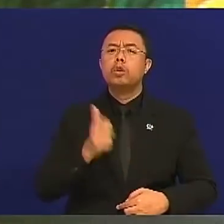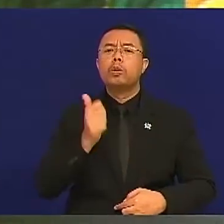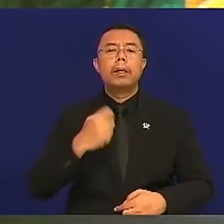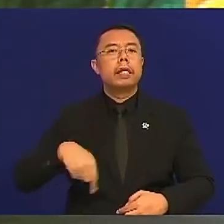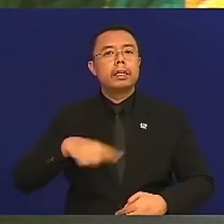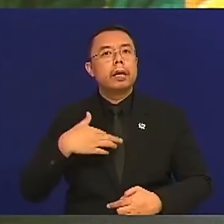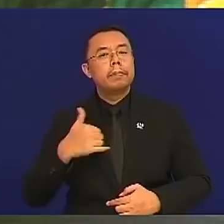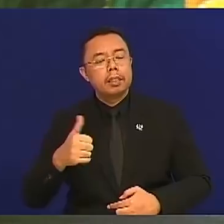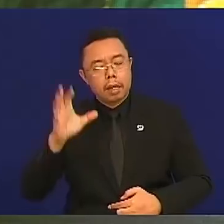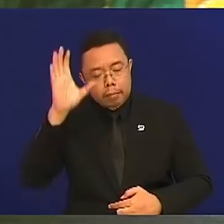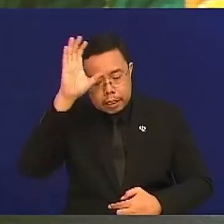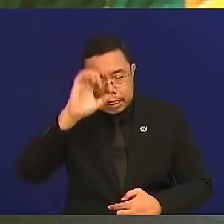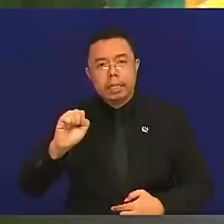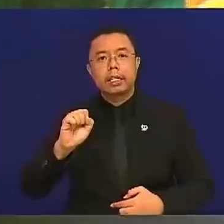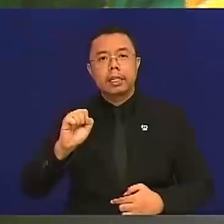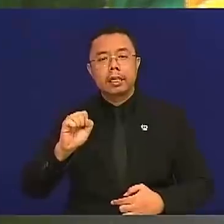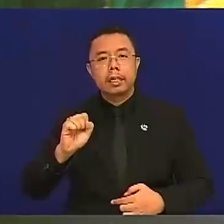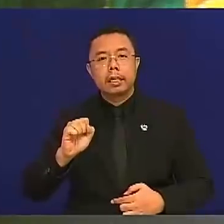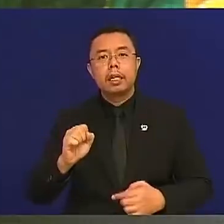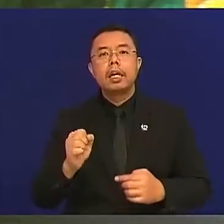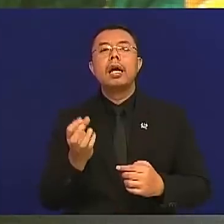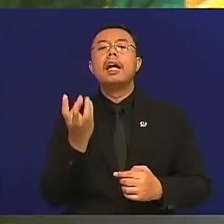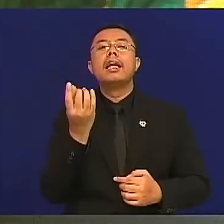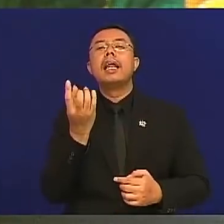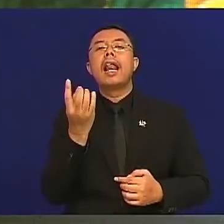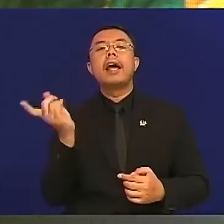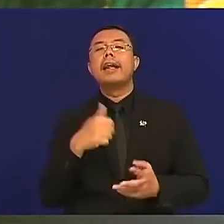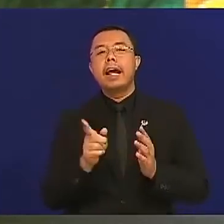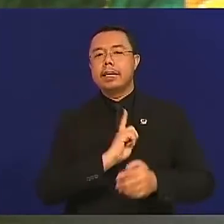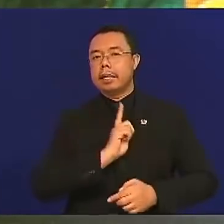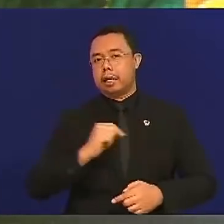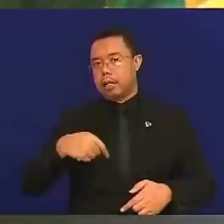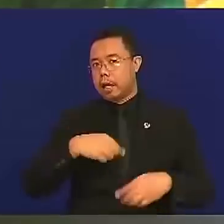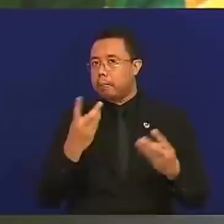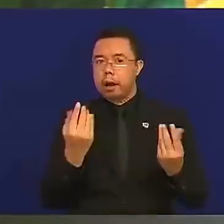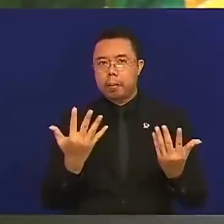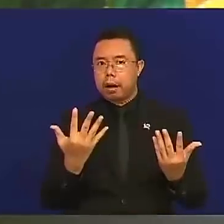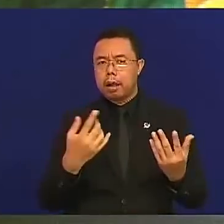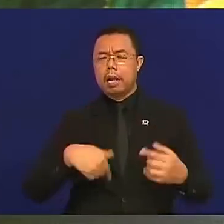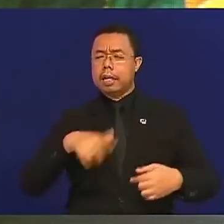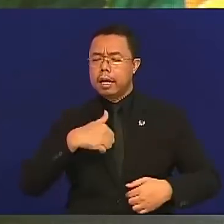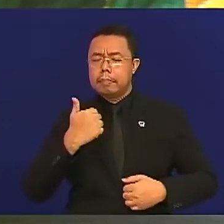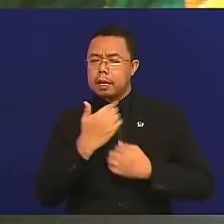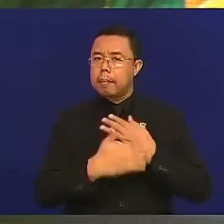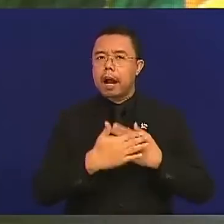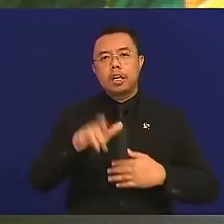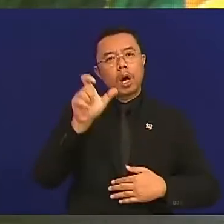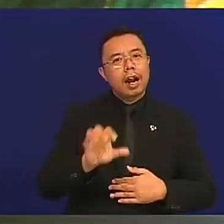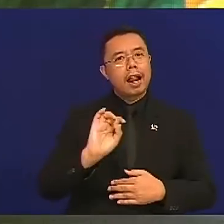Supaya kita bisa mengerti nilai diri kita dan kita bisa mengasihi orang